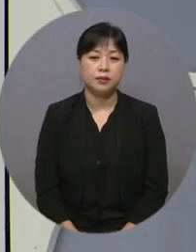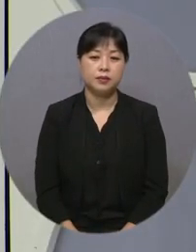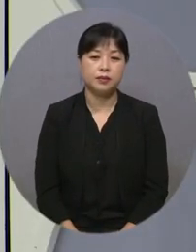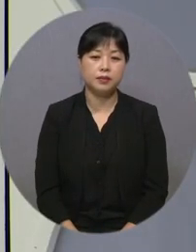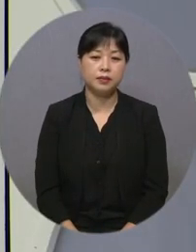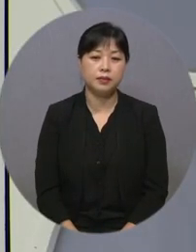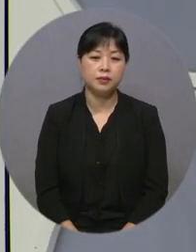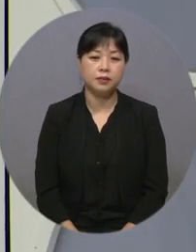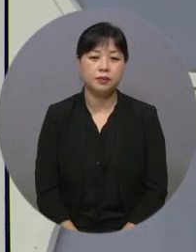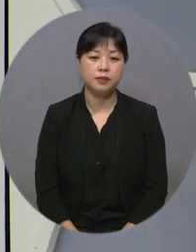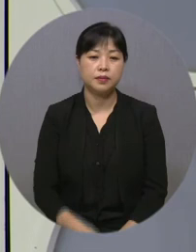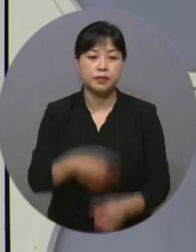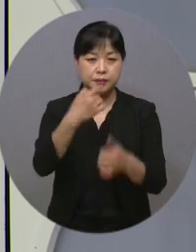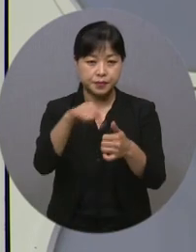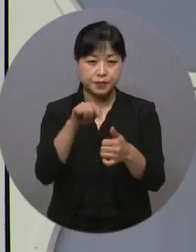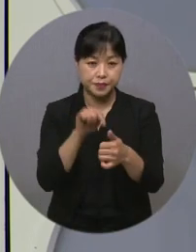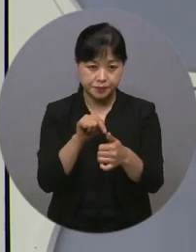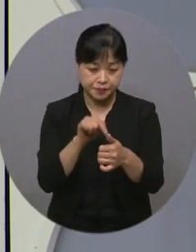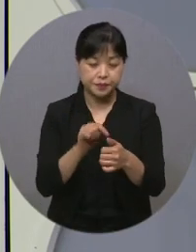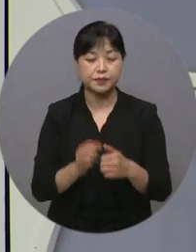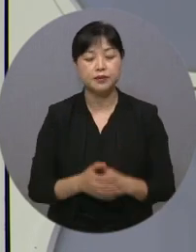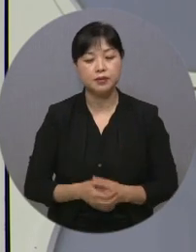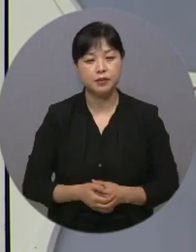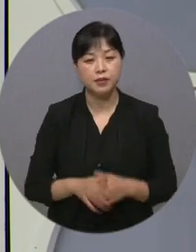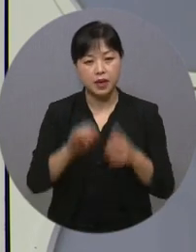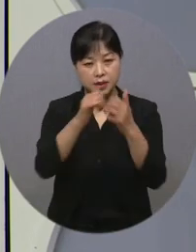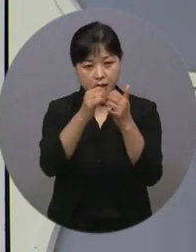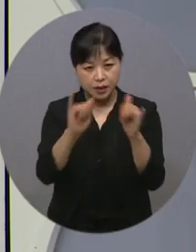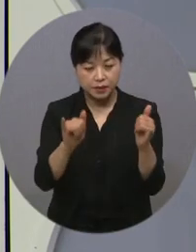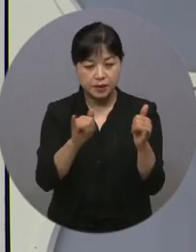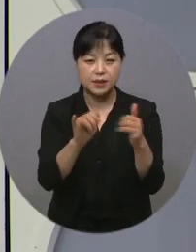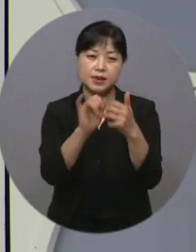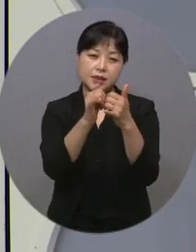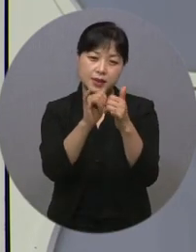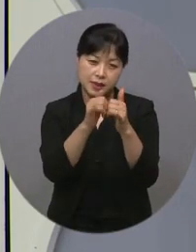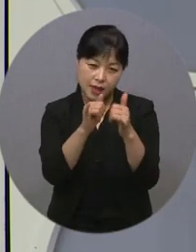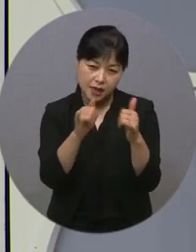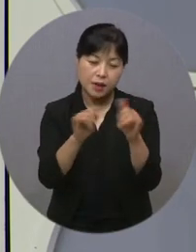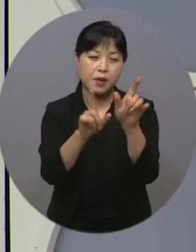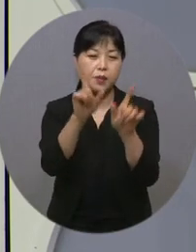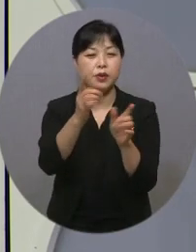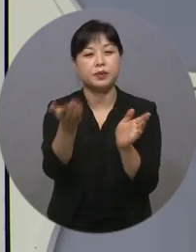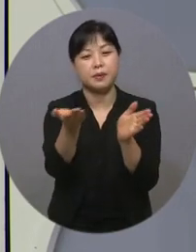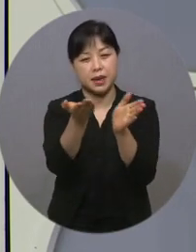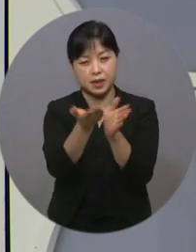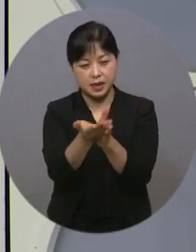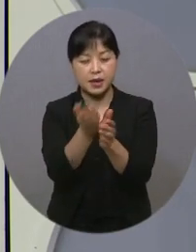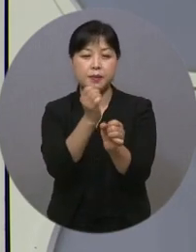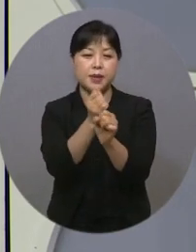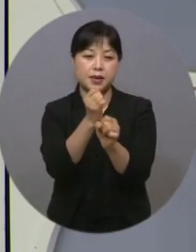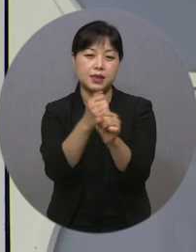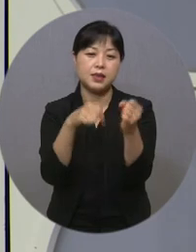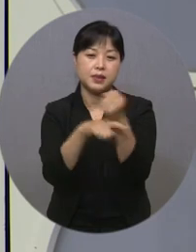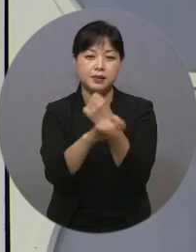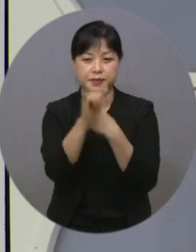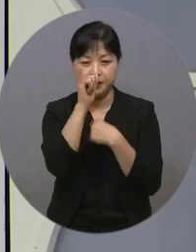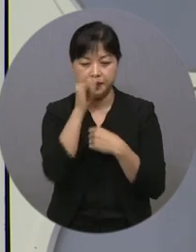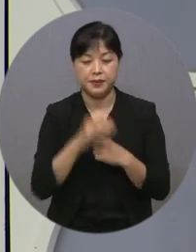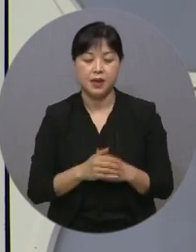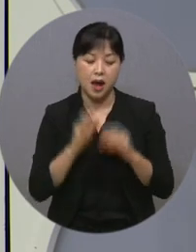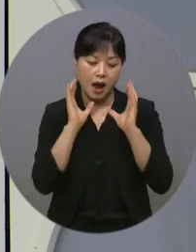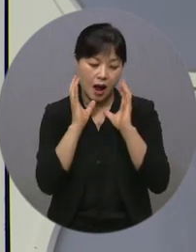교육은 사람을 사람답게 만드는 것이죠. 특히